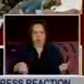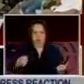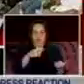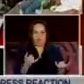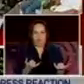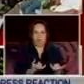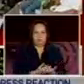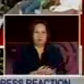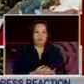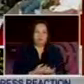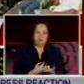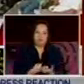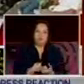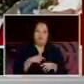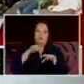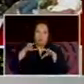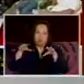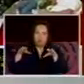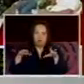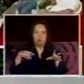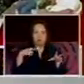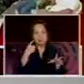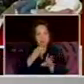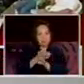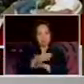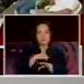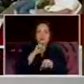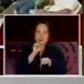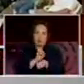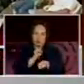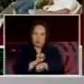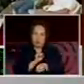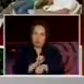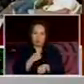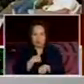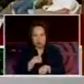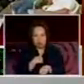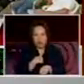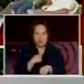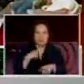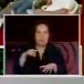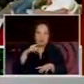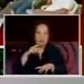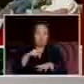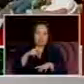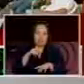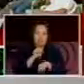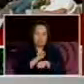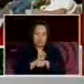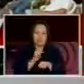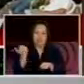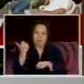Nagtrabaho ako abroad. Nagka-cancer ang tatay ko. Bumalik ako. Sabi ng tatay ko, mag-resign ka nga dyan sa trabaho mong